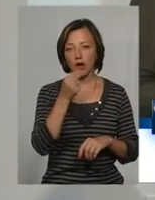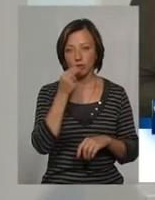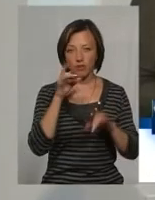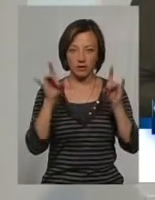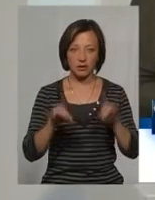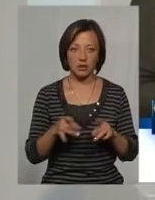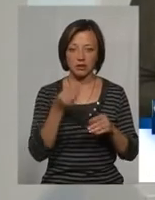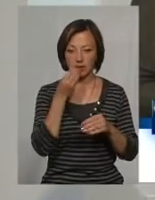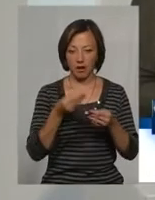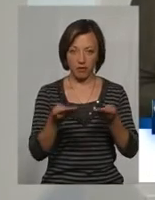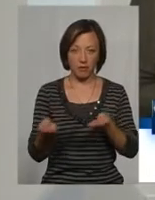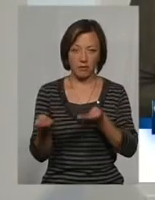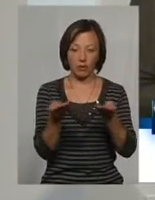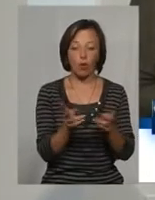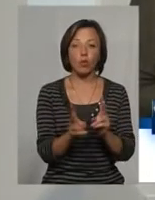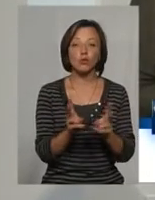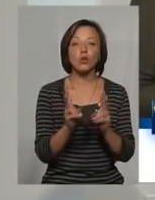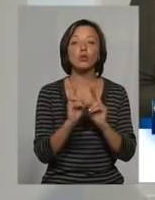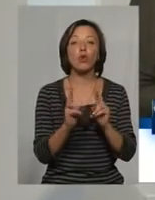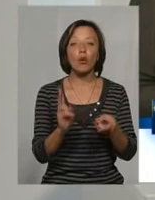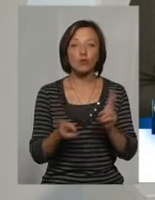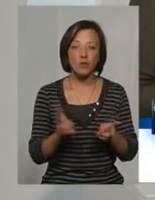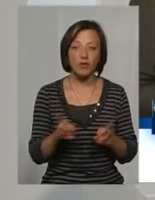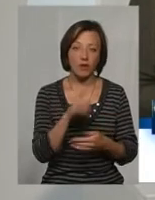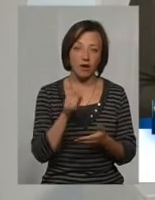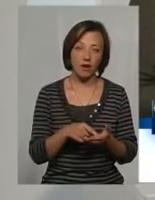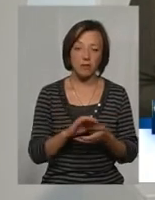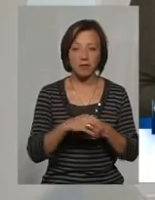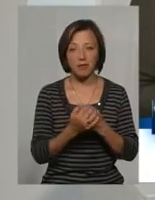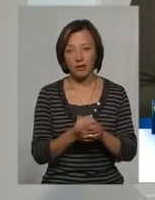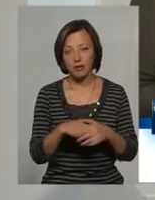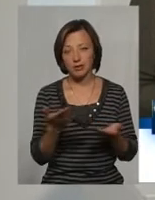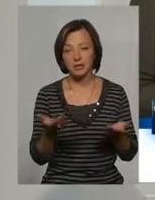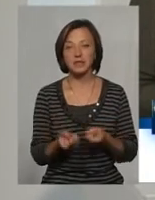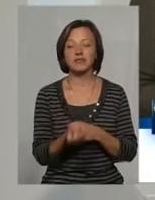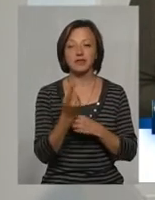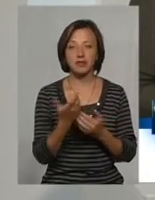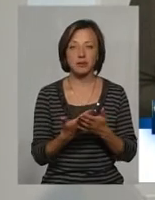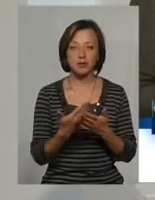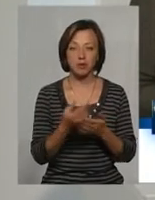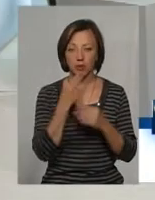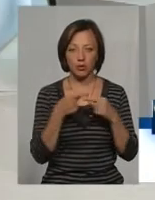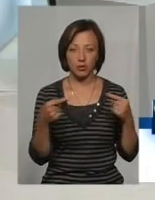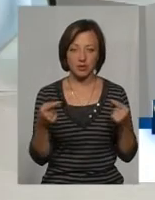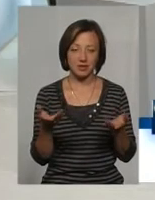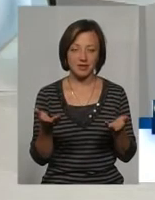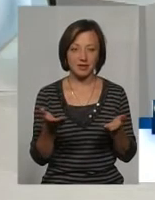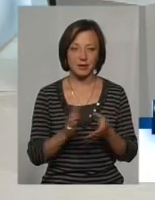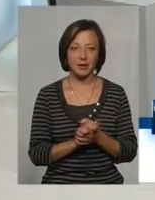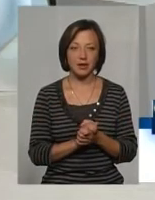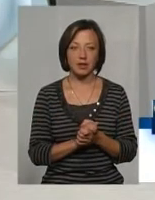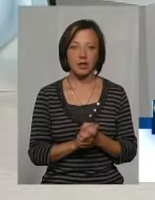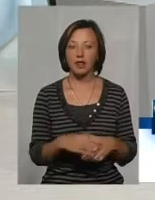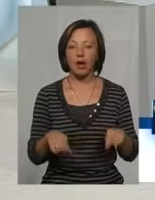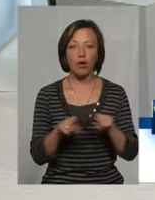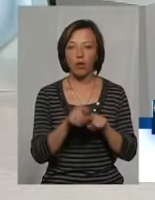ти також не знаєш, а хто її готував? Чи той хтось мив руки чи ні? Звідки взяла ця продукція? Ні, такого не може бути,